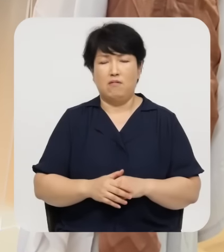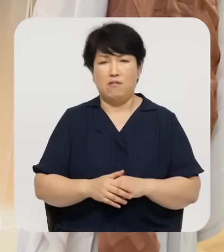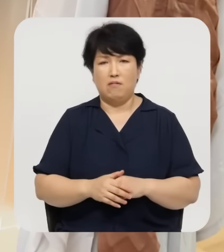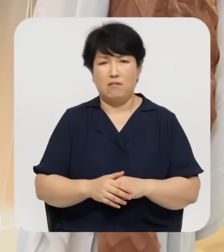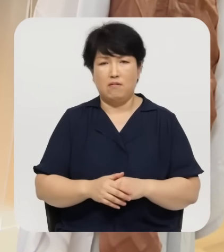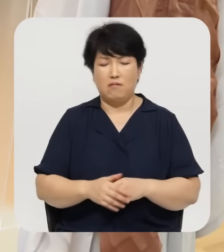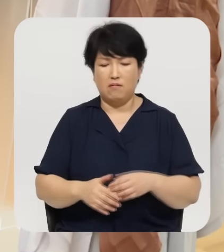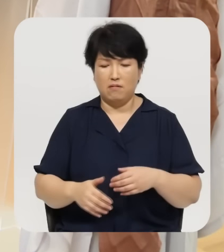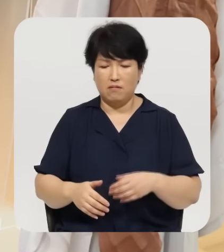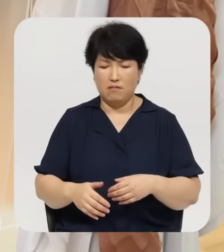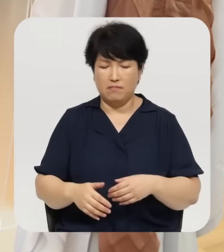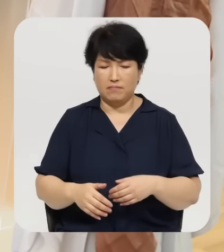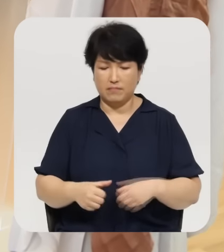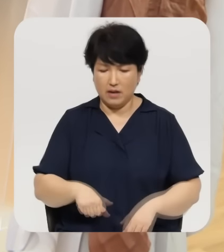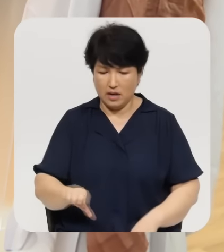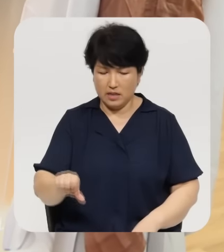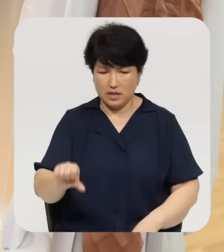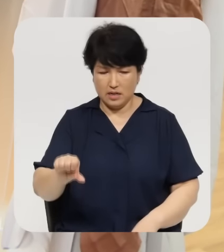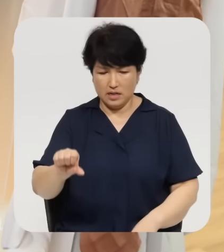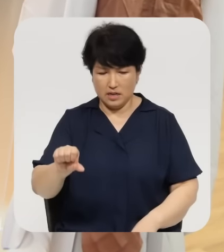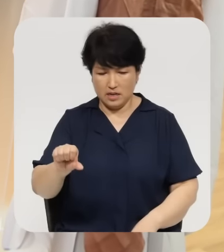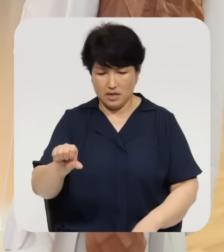놓아주려고